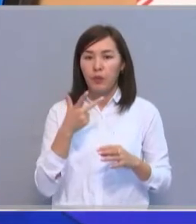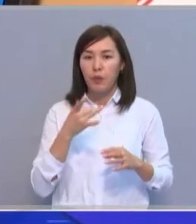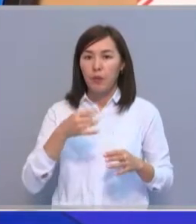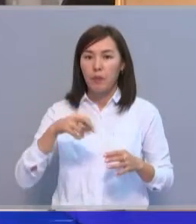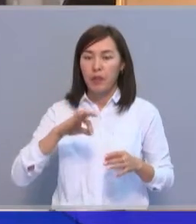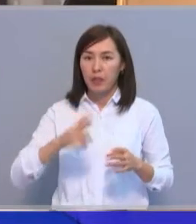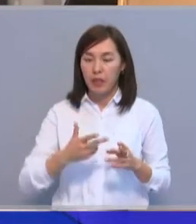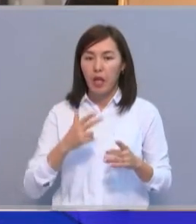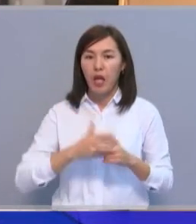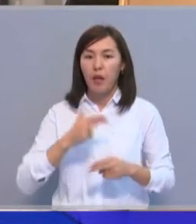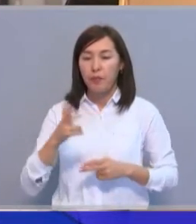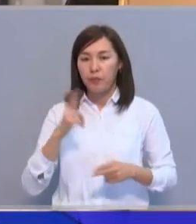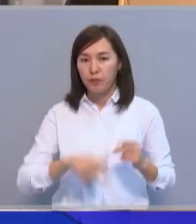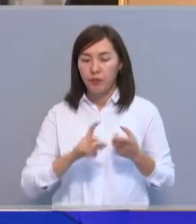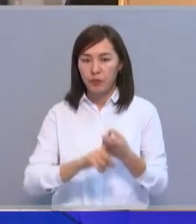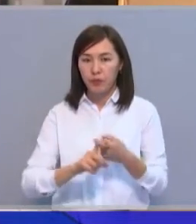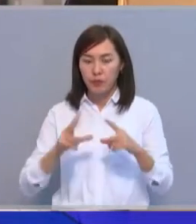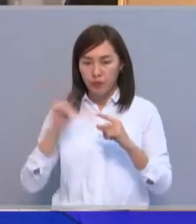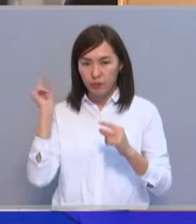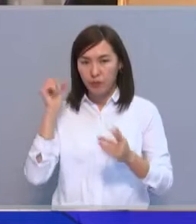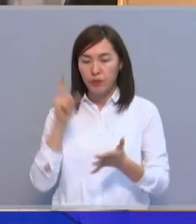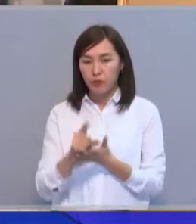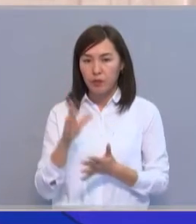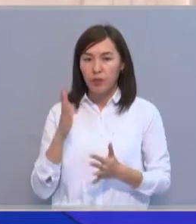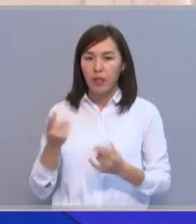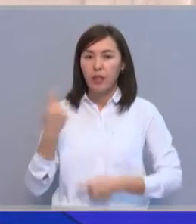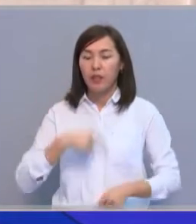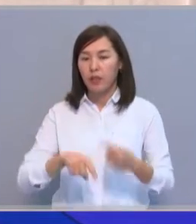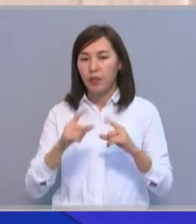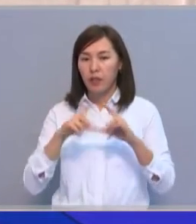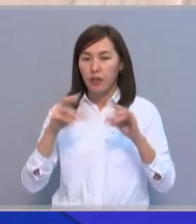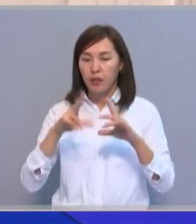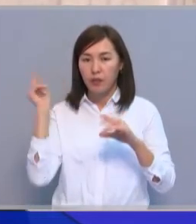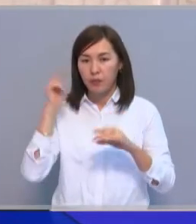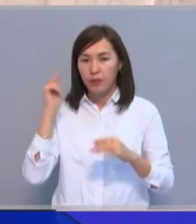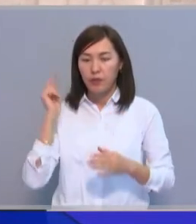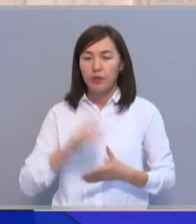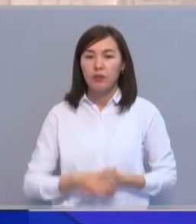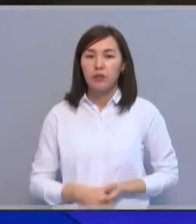миллиардов тенге. После окончания пандемии школьники должны будут вернуть планшеты школе.